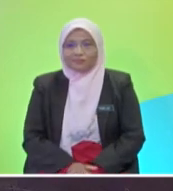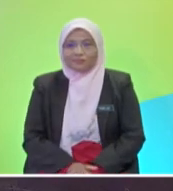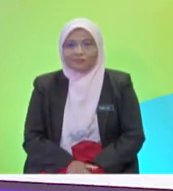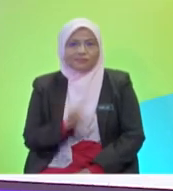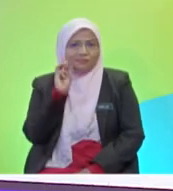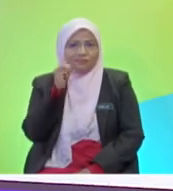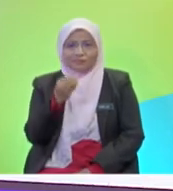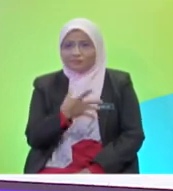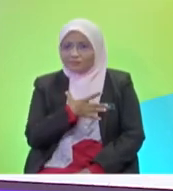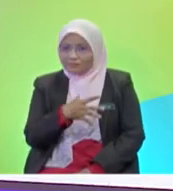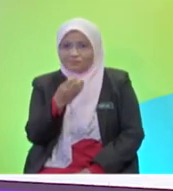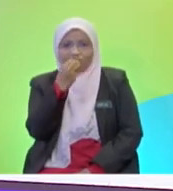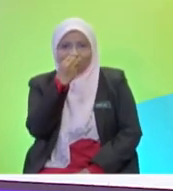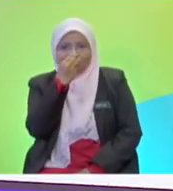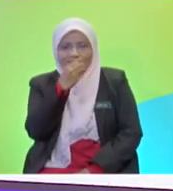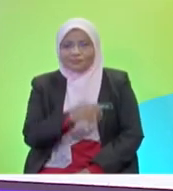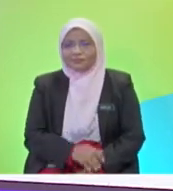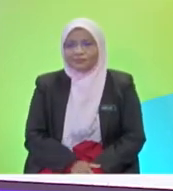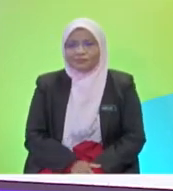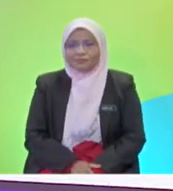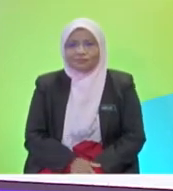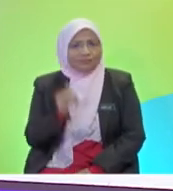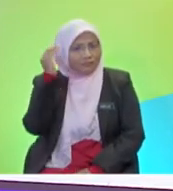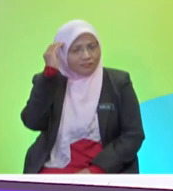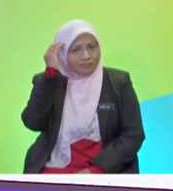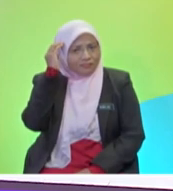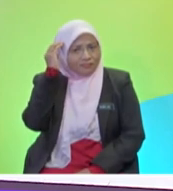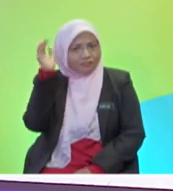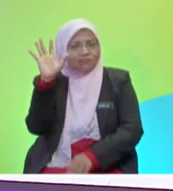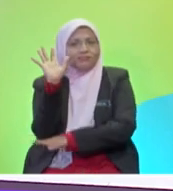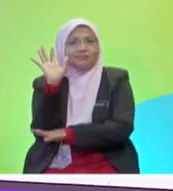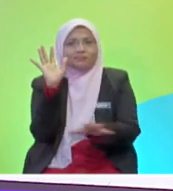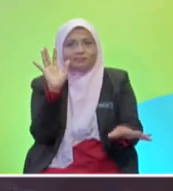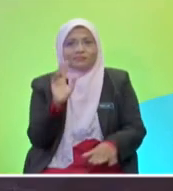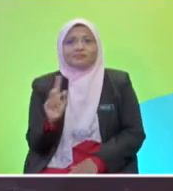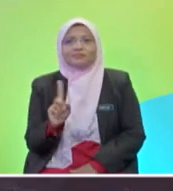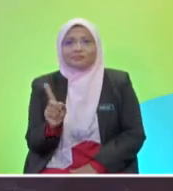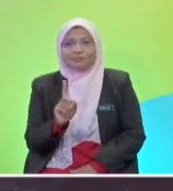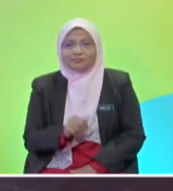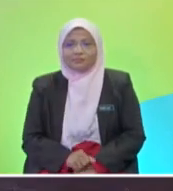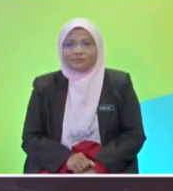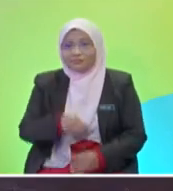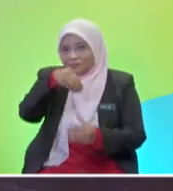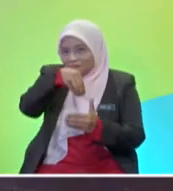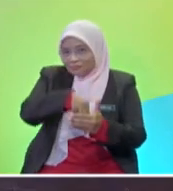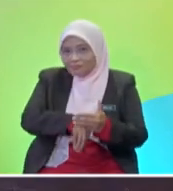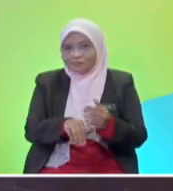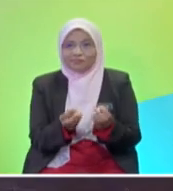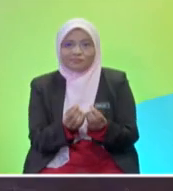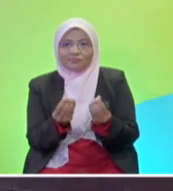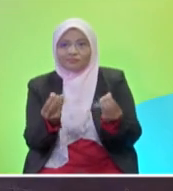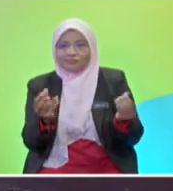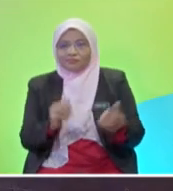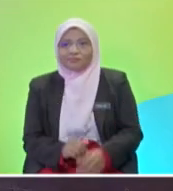mana? Akar dia dekat dalam tanah ke cikgu? Dalam tanah. Jom kita cuba tengok. Okey. Okey murid-murid